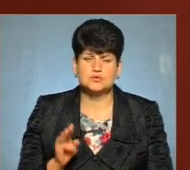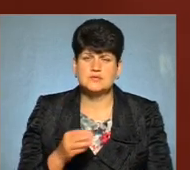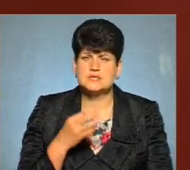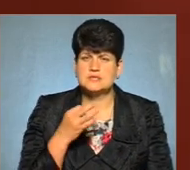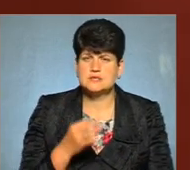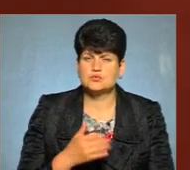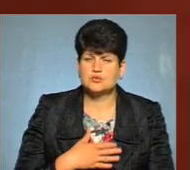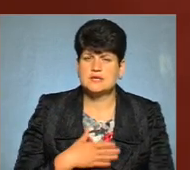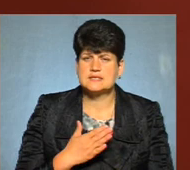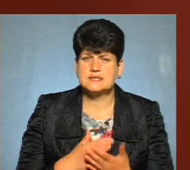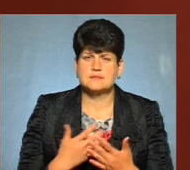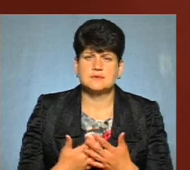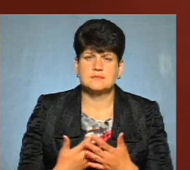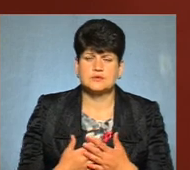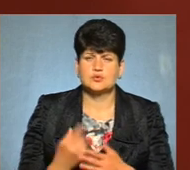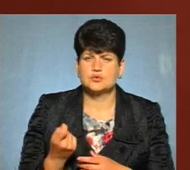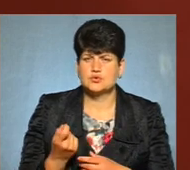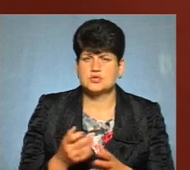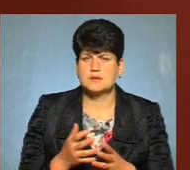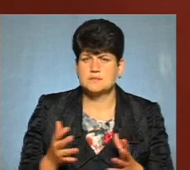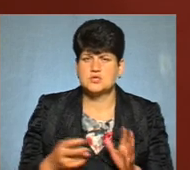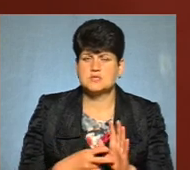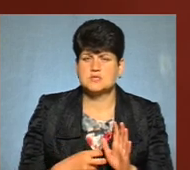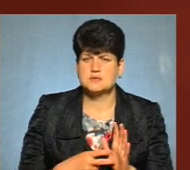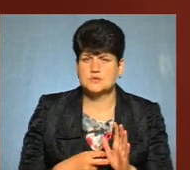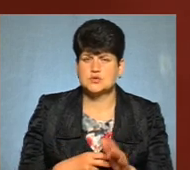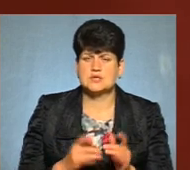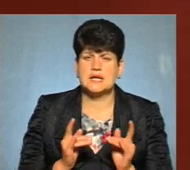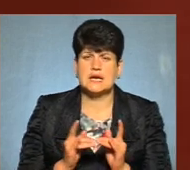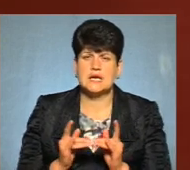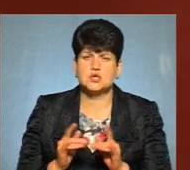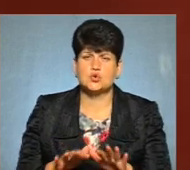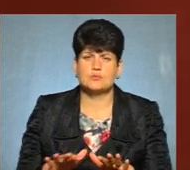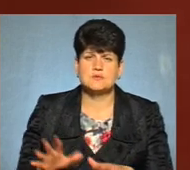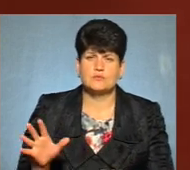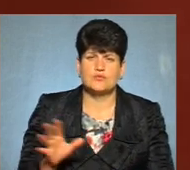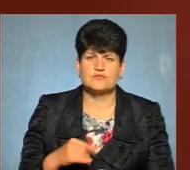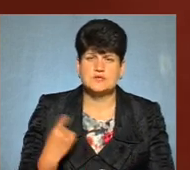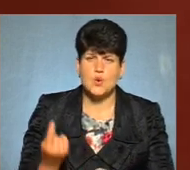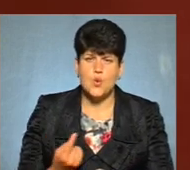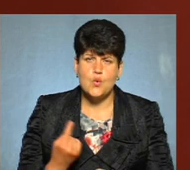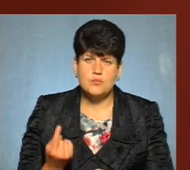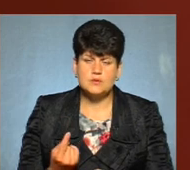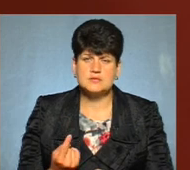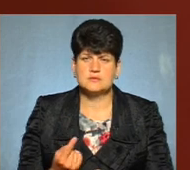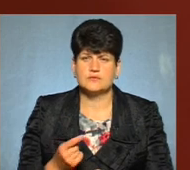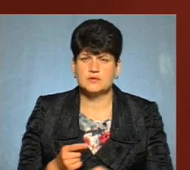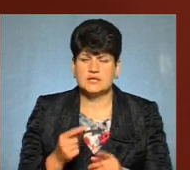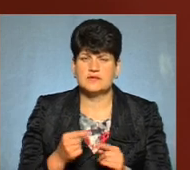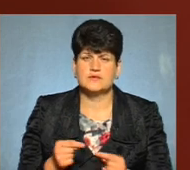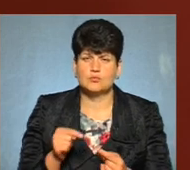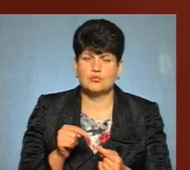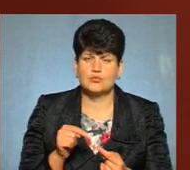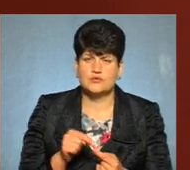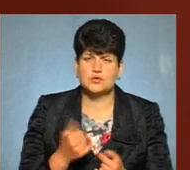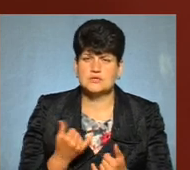нас є близько трохи більше 700 ліжкомість по всій області. Вони, відповідно, зараз не заповнені.